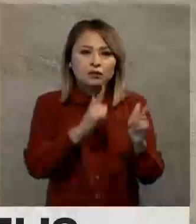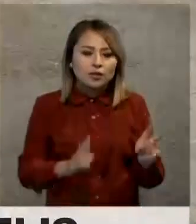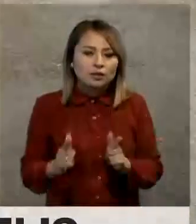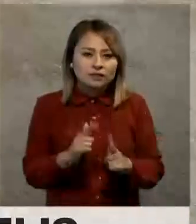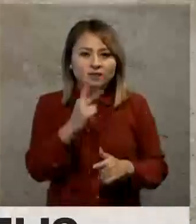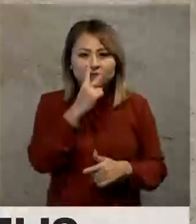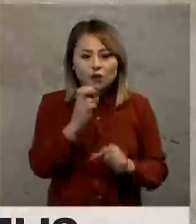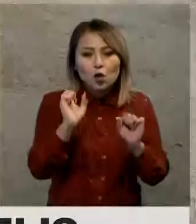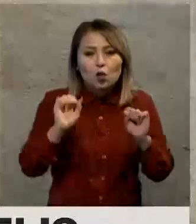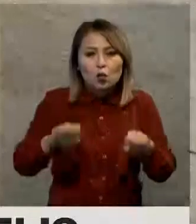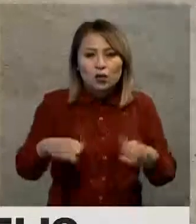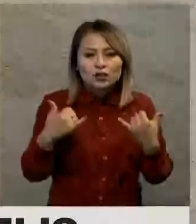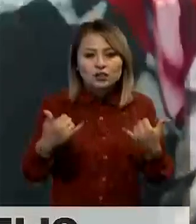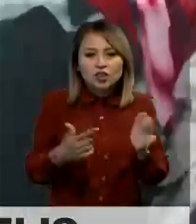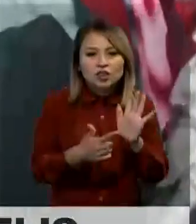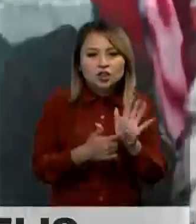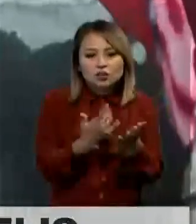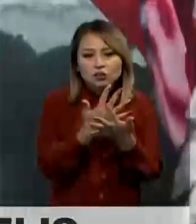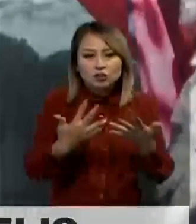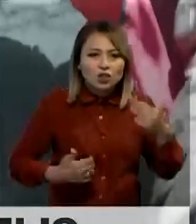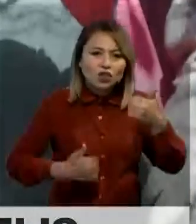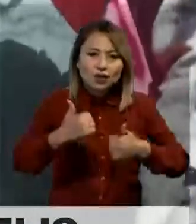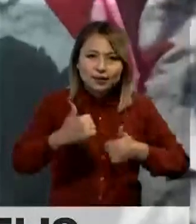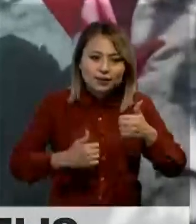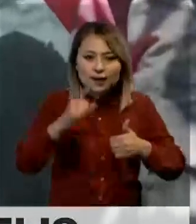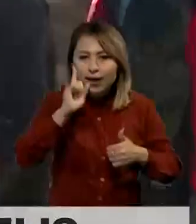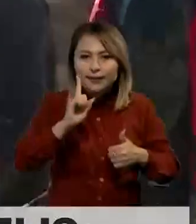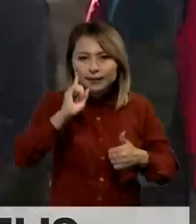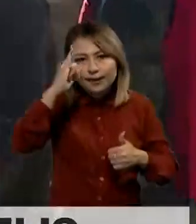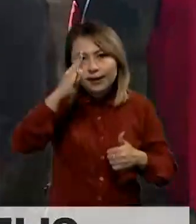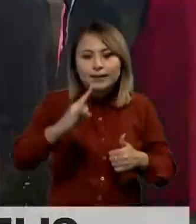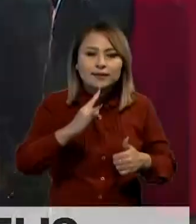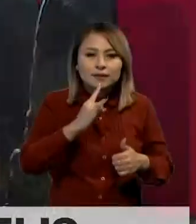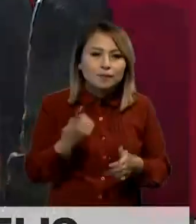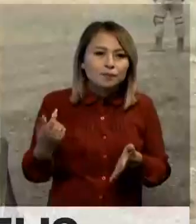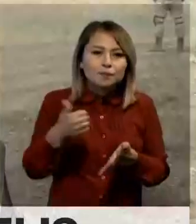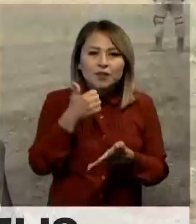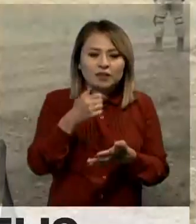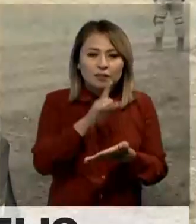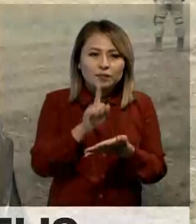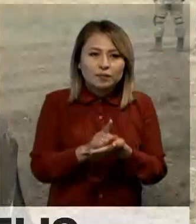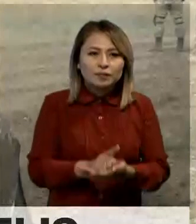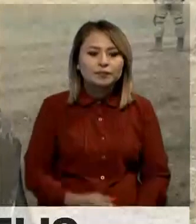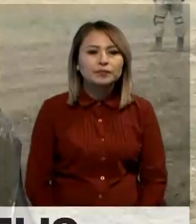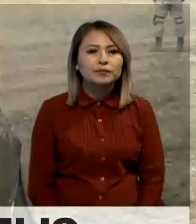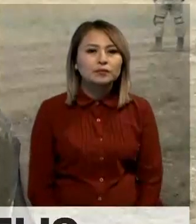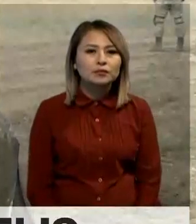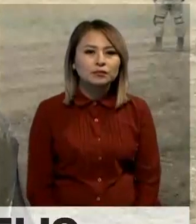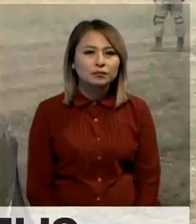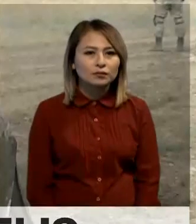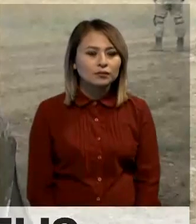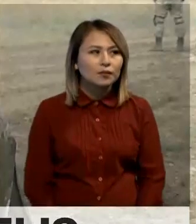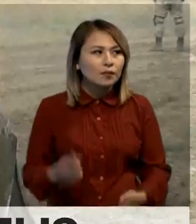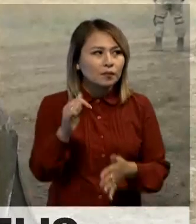келгені байқалып тұр. Дегенмен 7 түрлі жарыстың 4-теуінде әзірге Қазақстан құрамасы көш бастап келеді. Енді олардың себебі мен